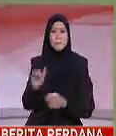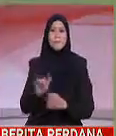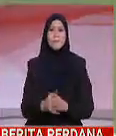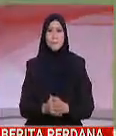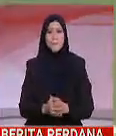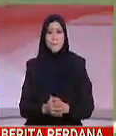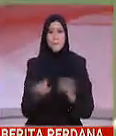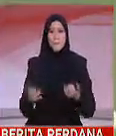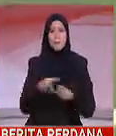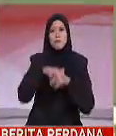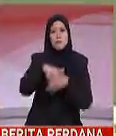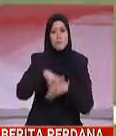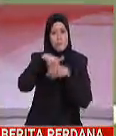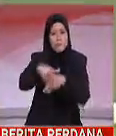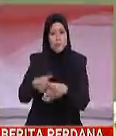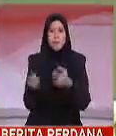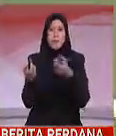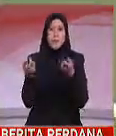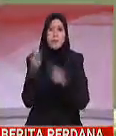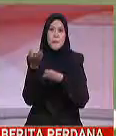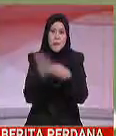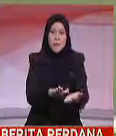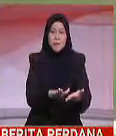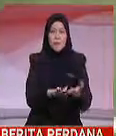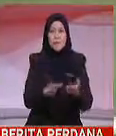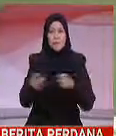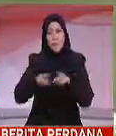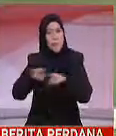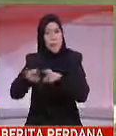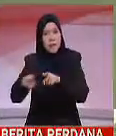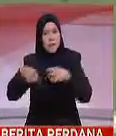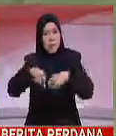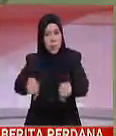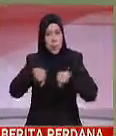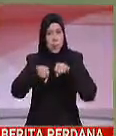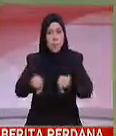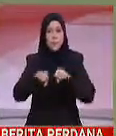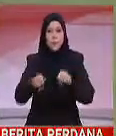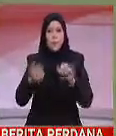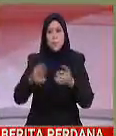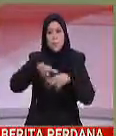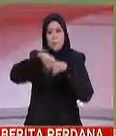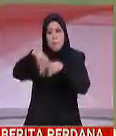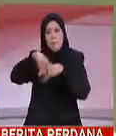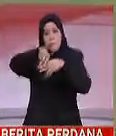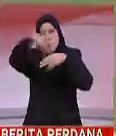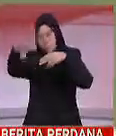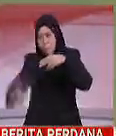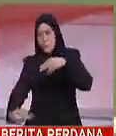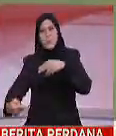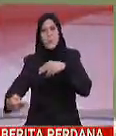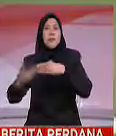Seorang joki muda maut dalam satu perlumbaan kuda baru-baru ini. Mangsa 20-an terjatuh selepas perlawanan